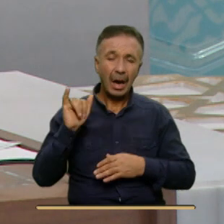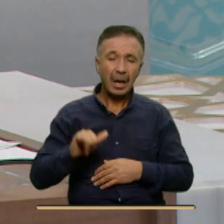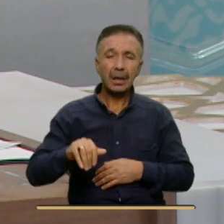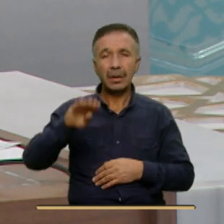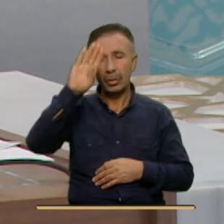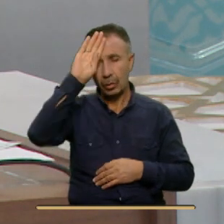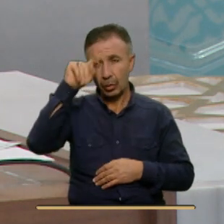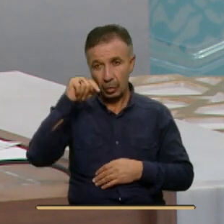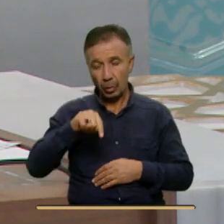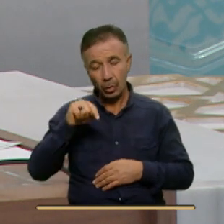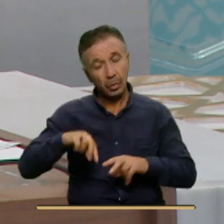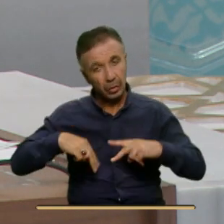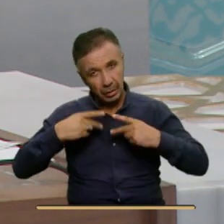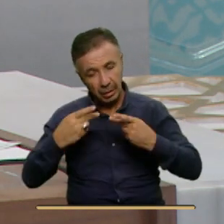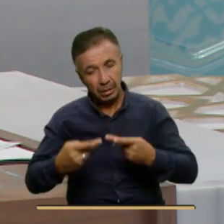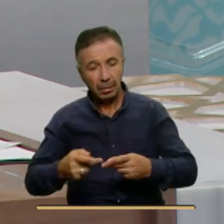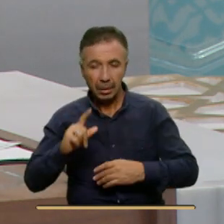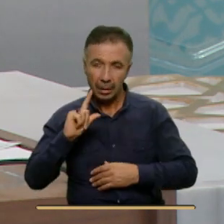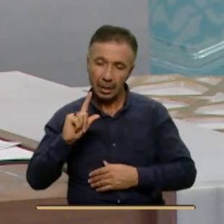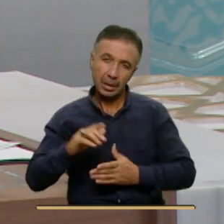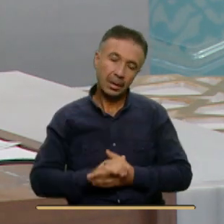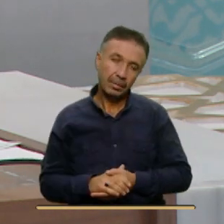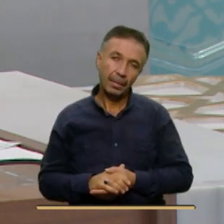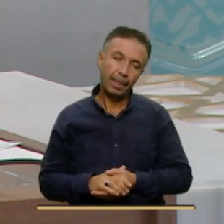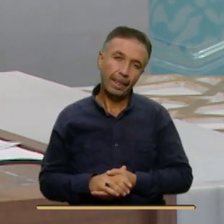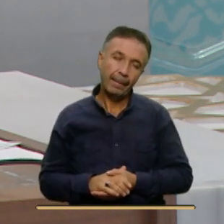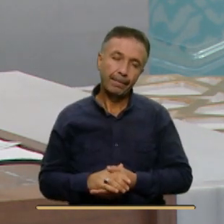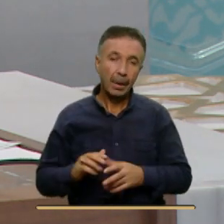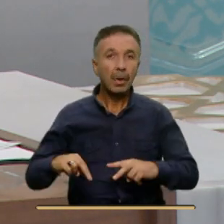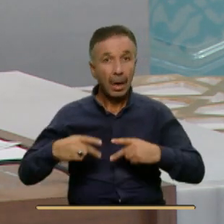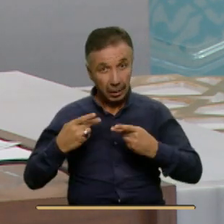günümüze aktarmalıyız. Aktaracağız ki o zaman